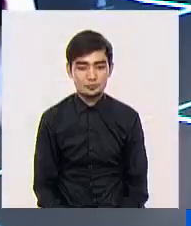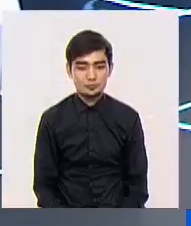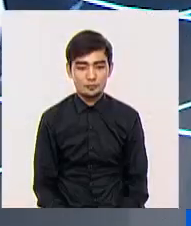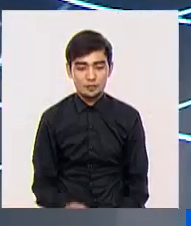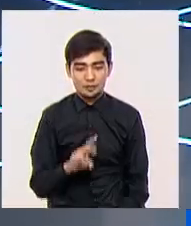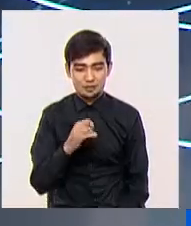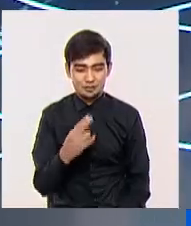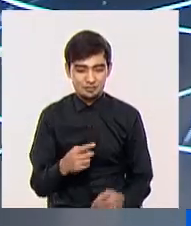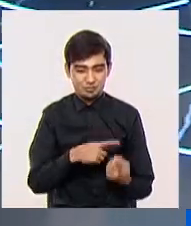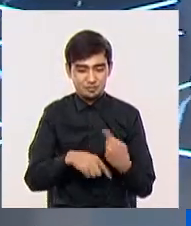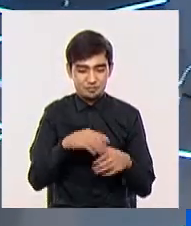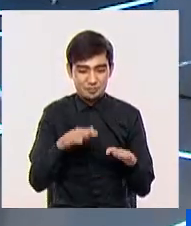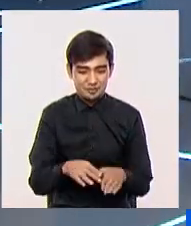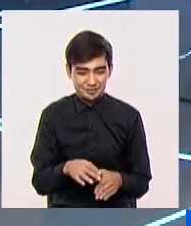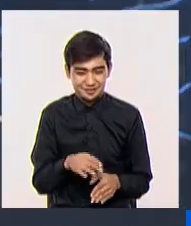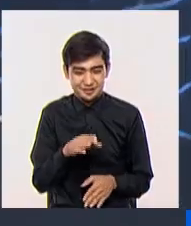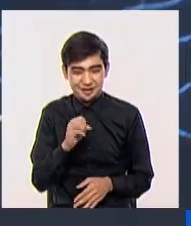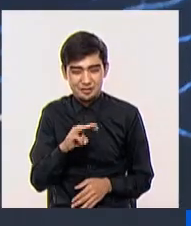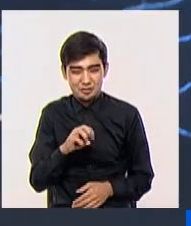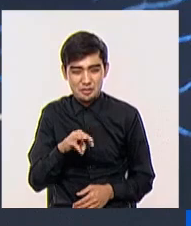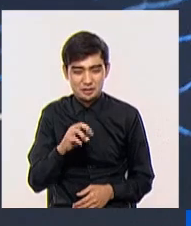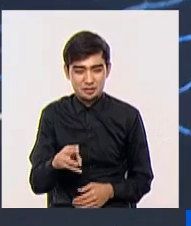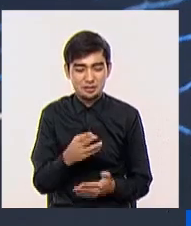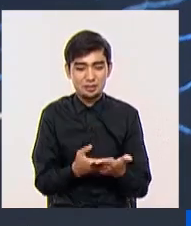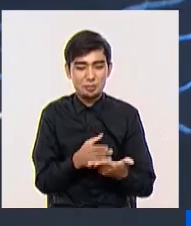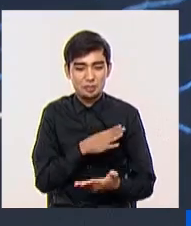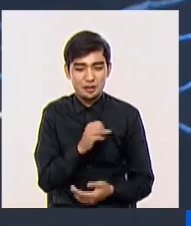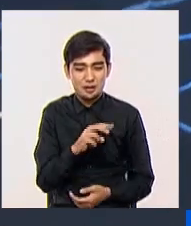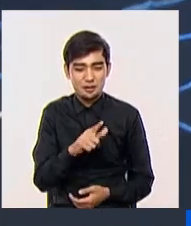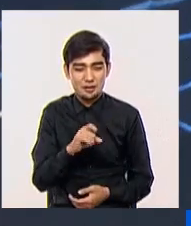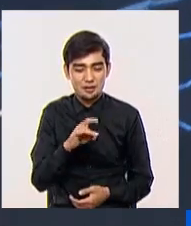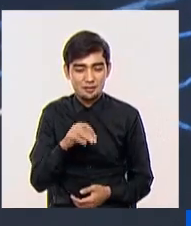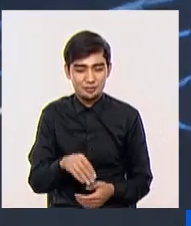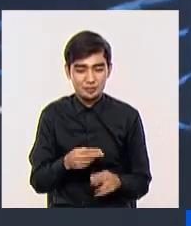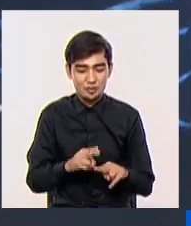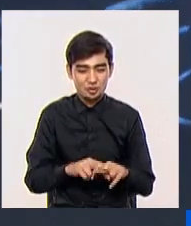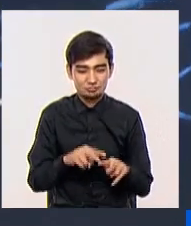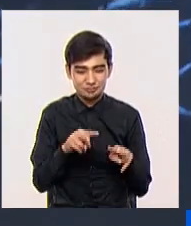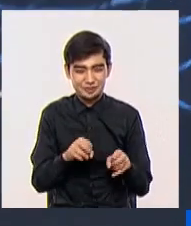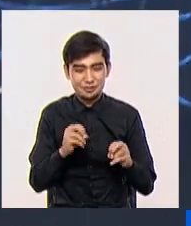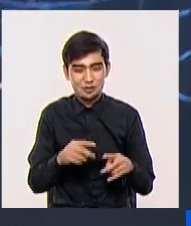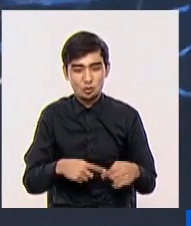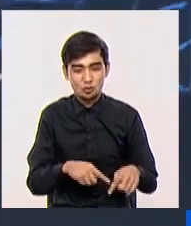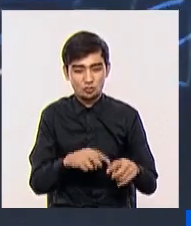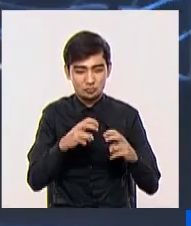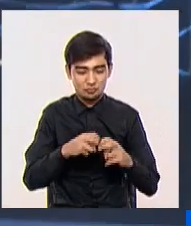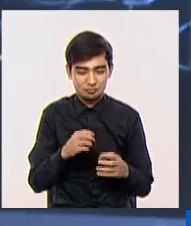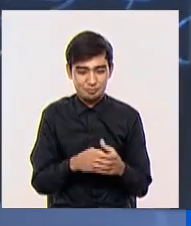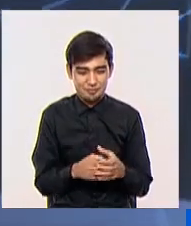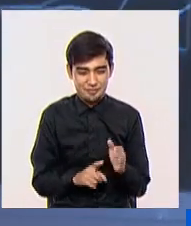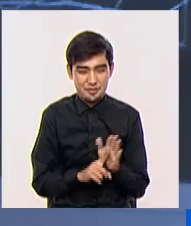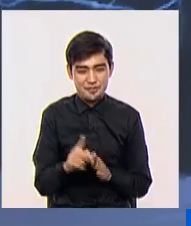В Национальной палате предпринимателей Атамекен предложил ей алгоритм, по которому мониторинговые группы уже с 1 сентября